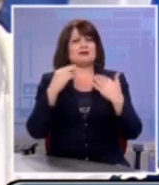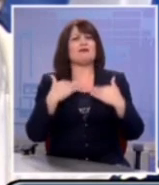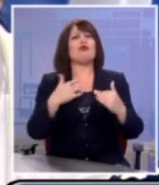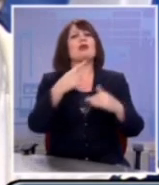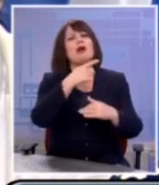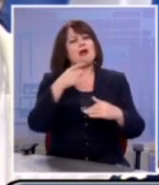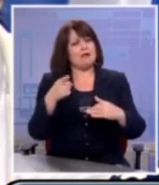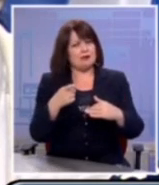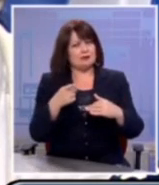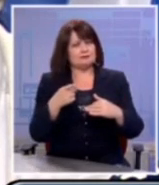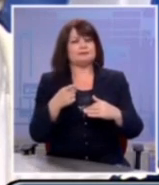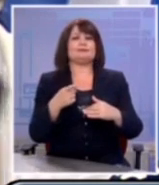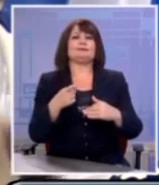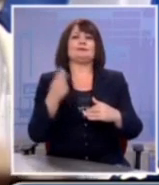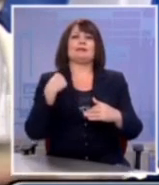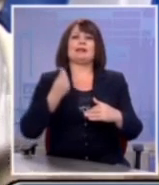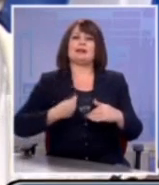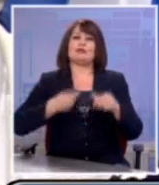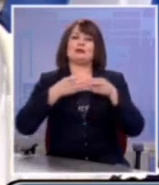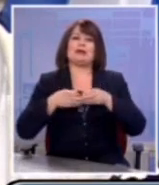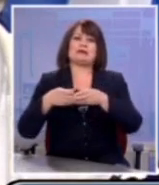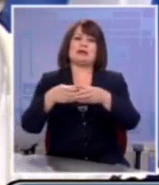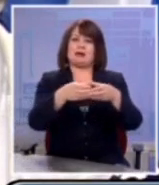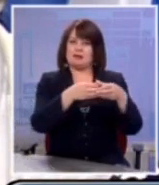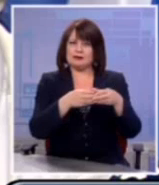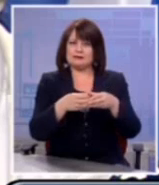αλλά και δημοτικών αρχών